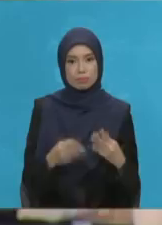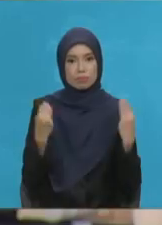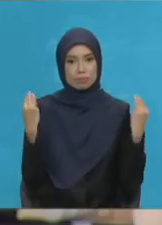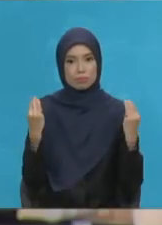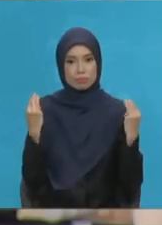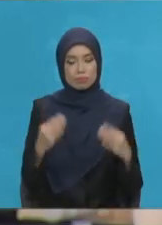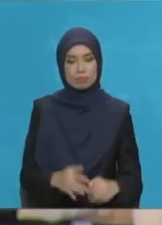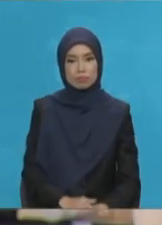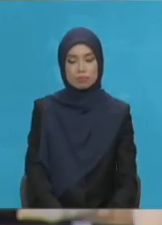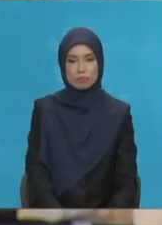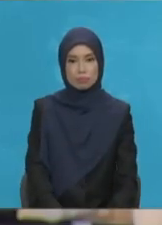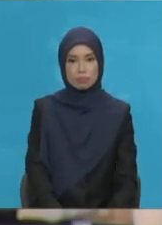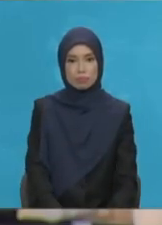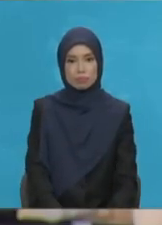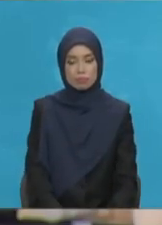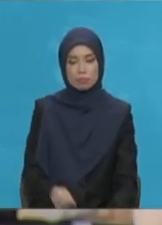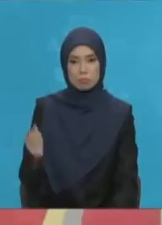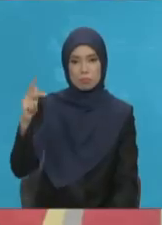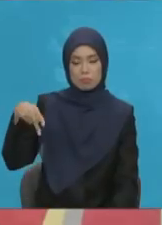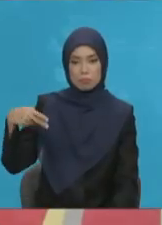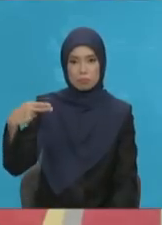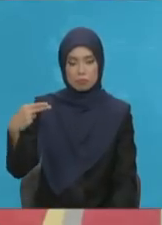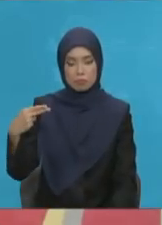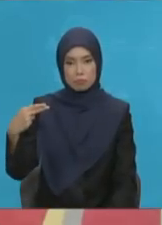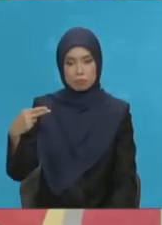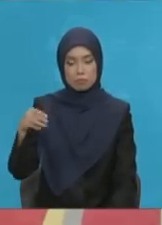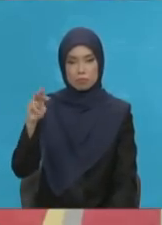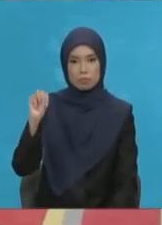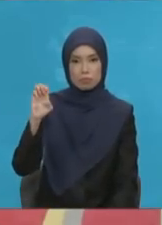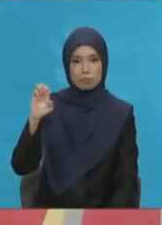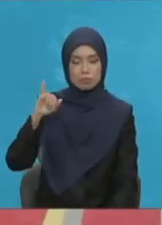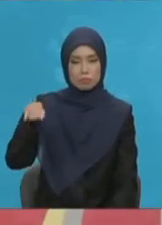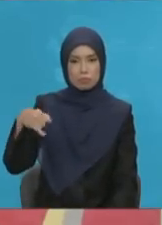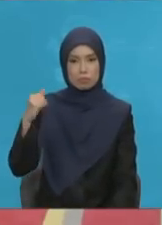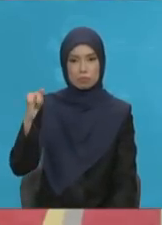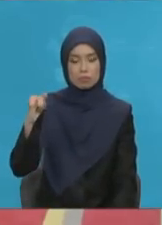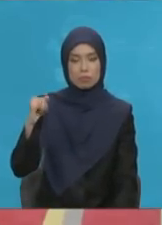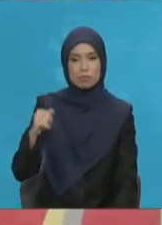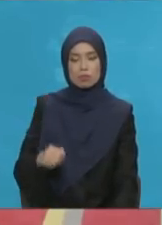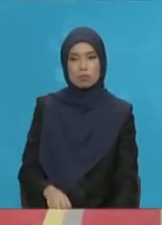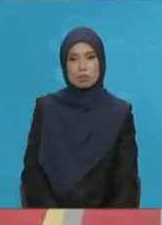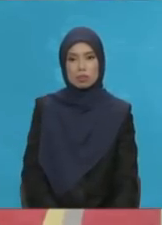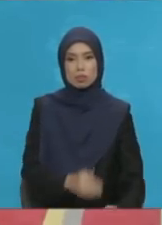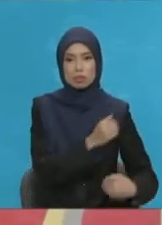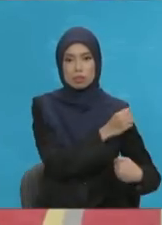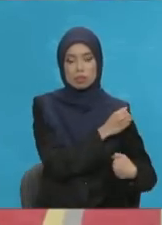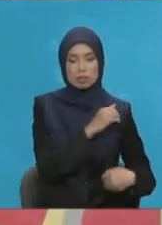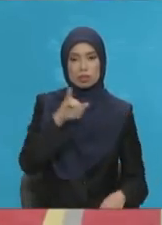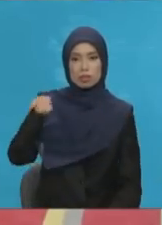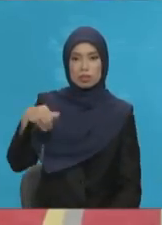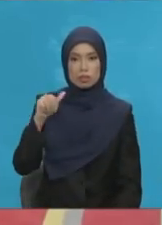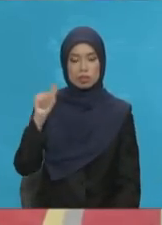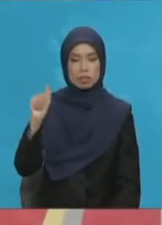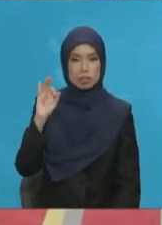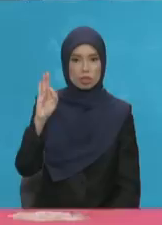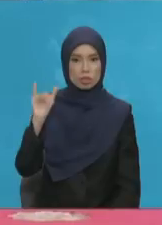yang dimuliakan pihin orang kaya Laila pahlawan meja Jenderal bersada Datuk Paduka Sri Awang Haji Muhammad Jafar